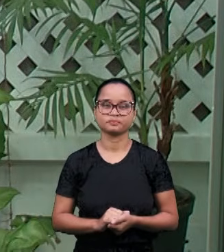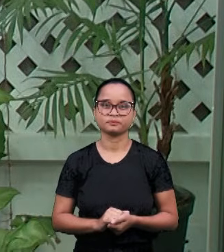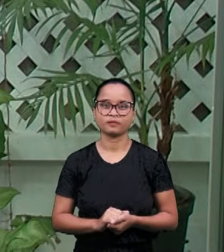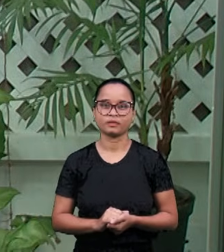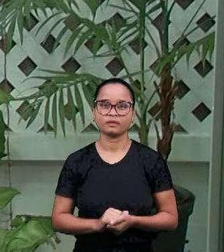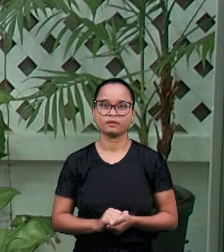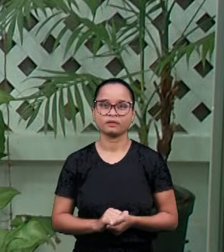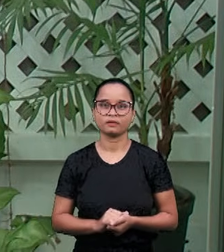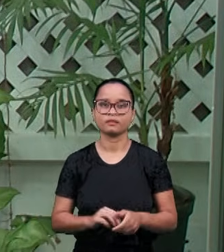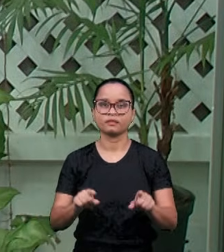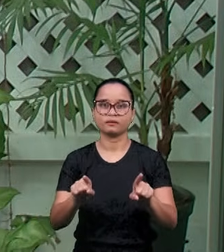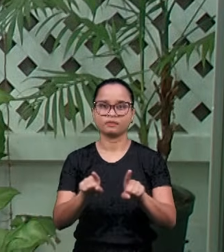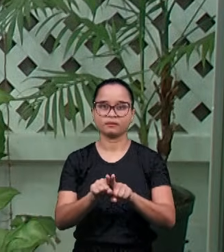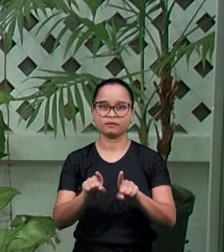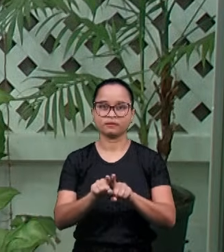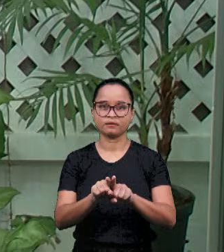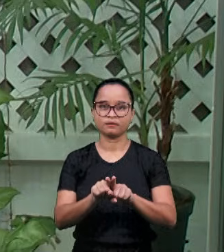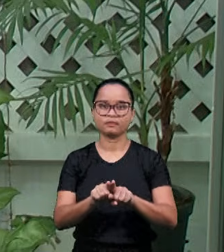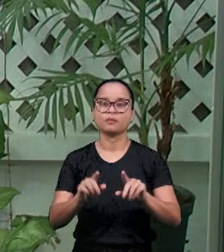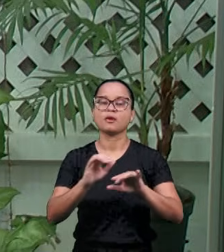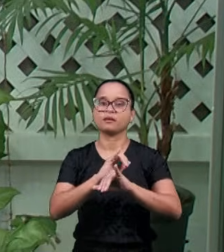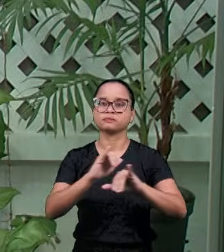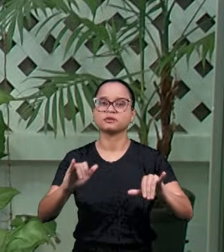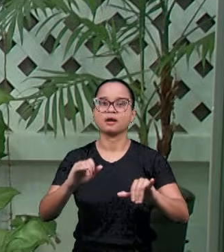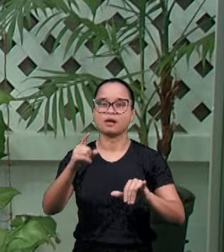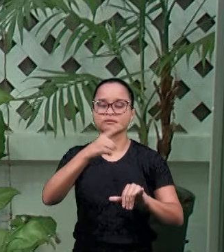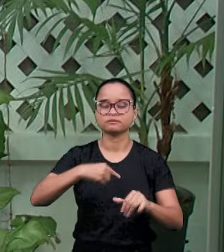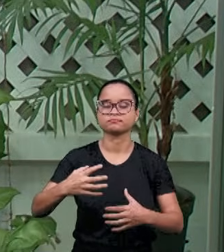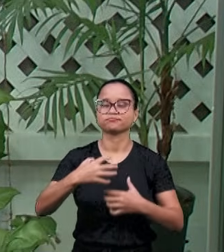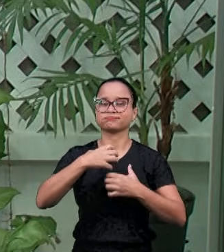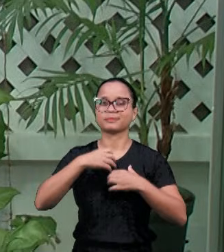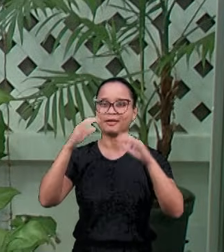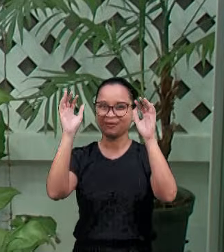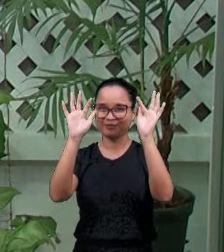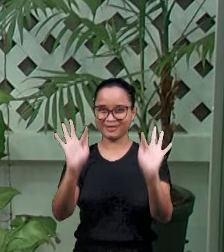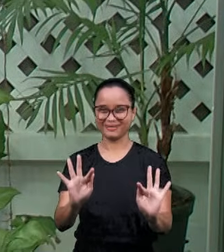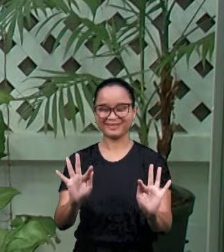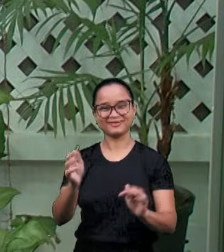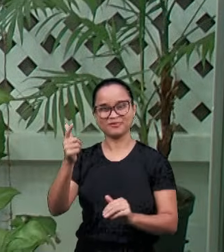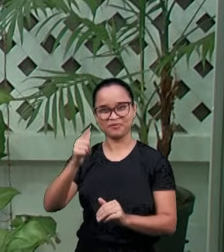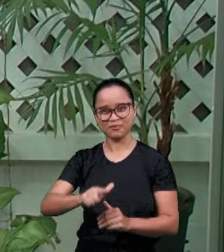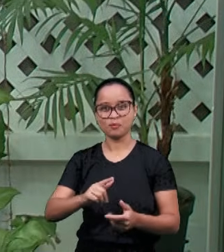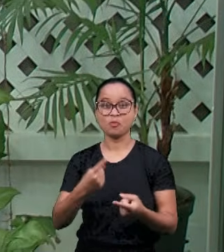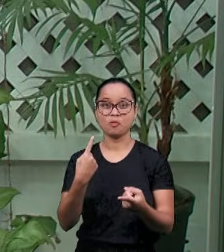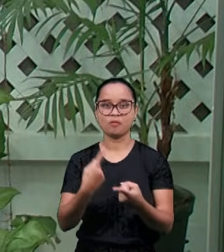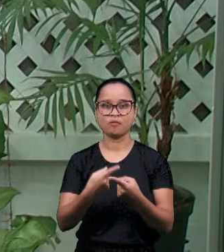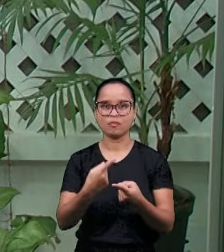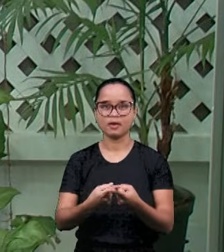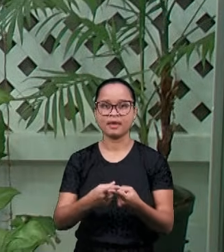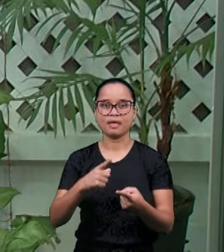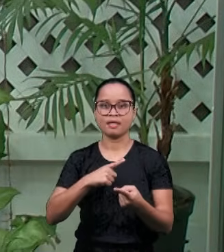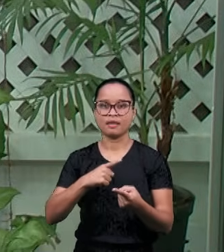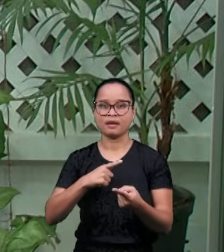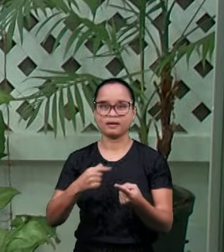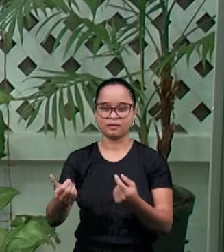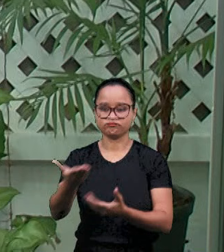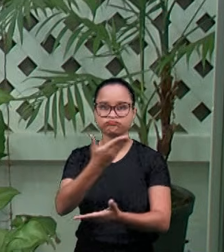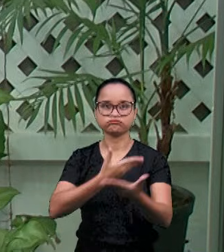et dire que nous sommes heureux, encore une fois, car nous avons la participation d'un groupe de